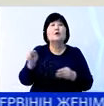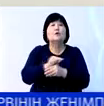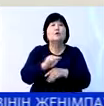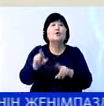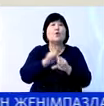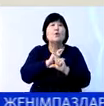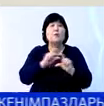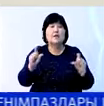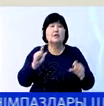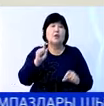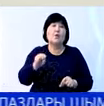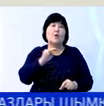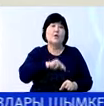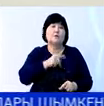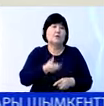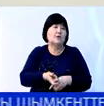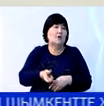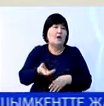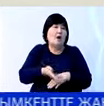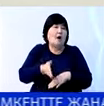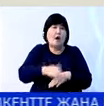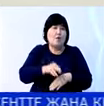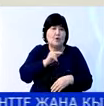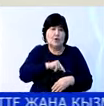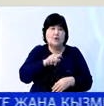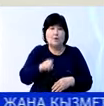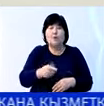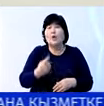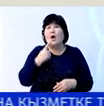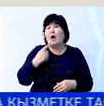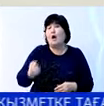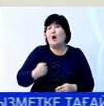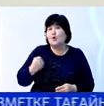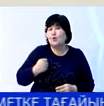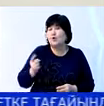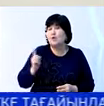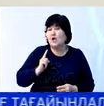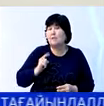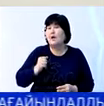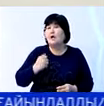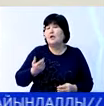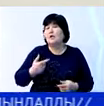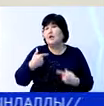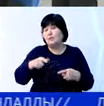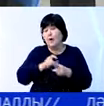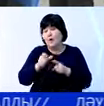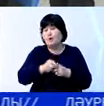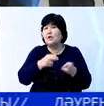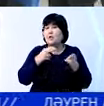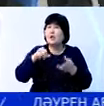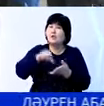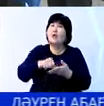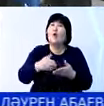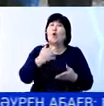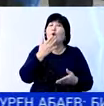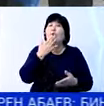мекемесі ол қызметі ең ауыр қызмет, өйткені ол қару-жарақпен жауынгерлік оқ-дәрілермен түседі. Ұлттық